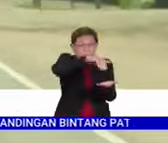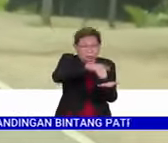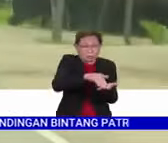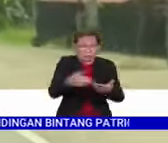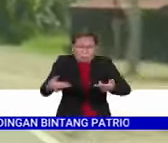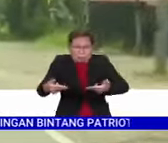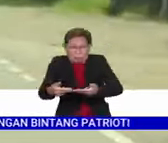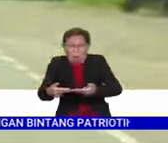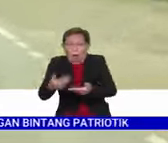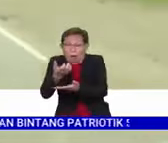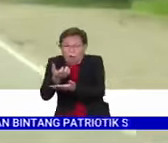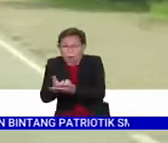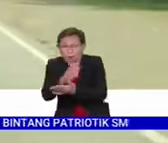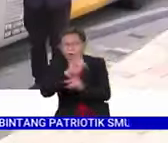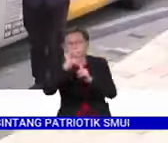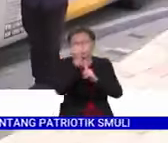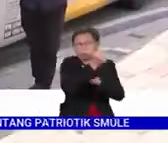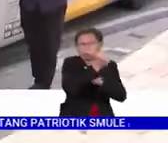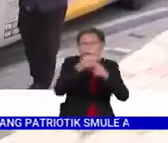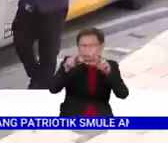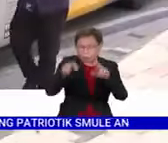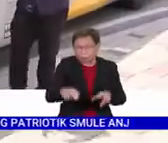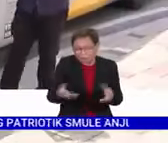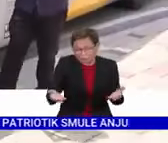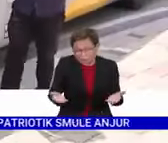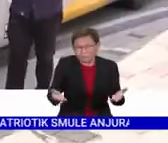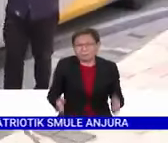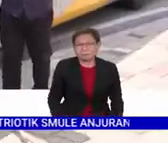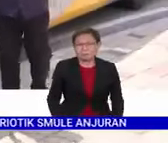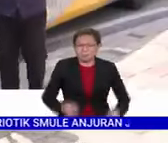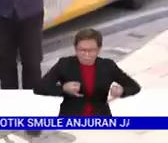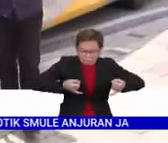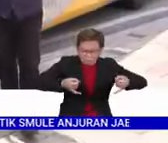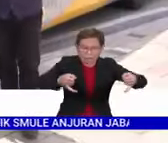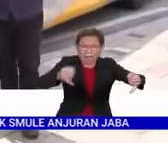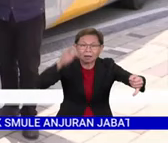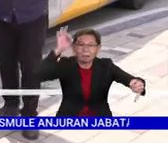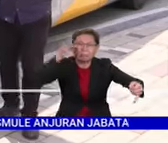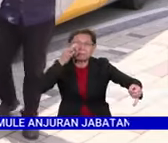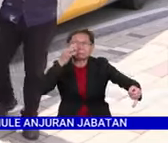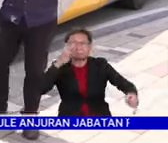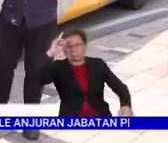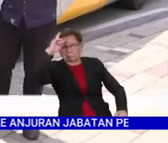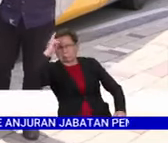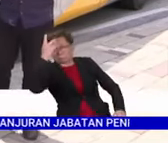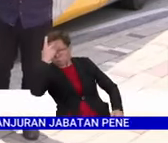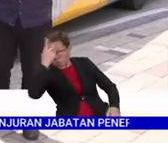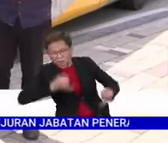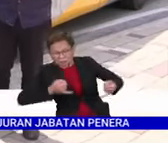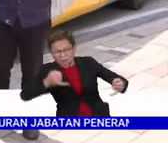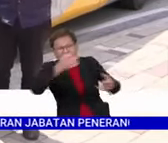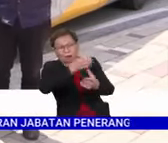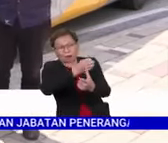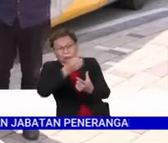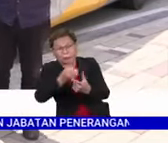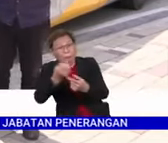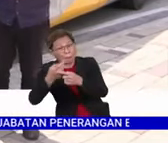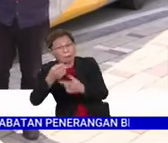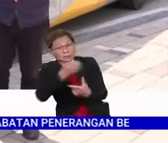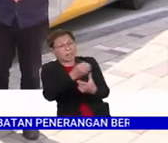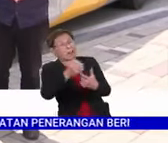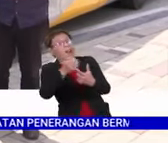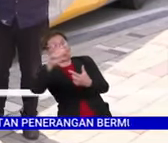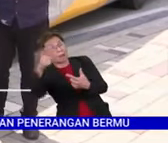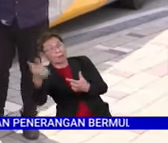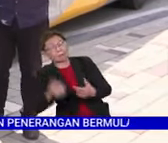sosial rakyat negara ini. Jalan lama atau sebenarnya Jalan Persekutuan sering disalahanggap sebagai jalan alternatif. Namun